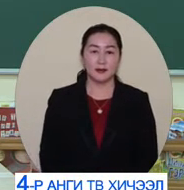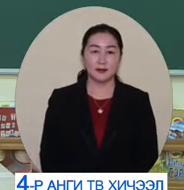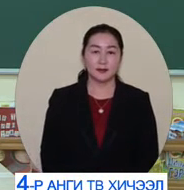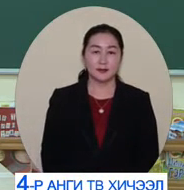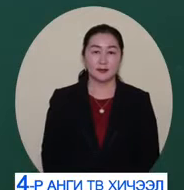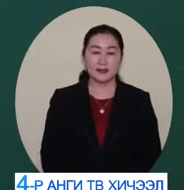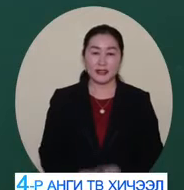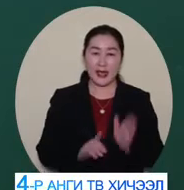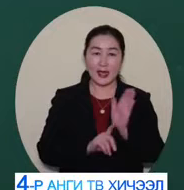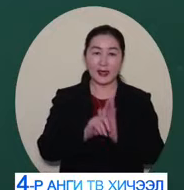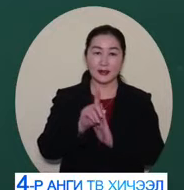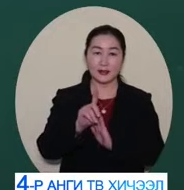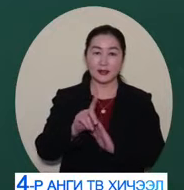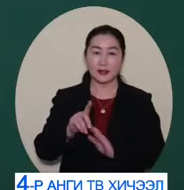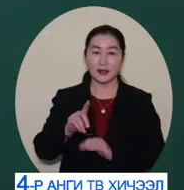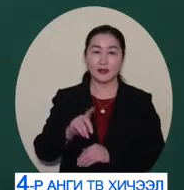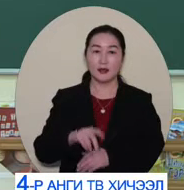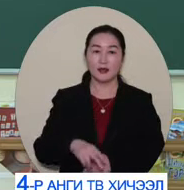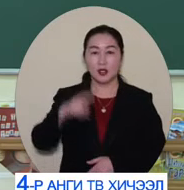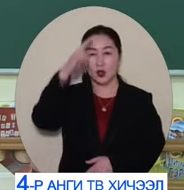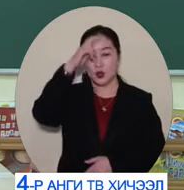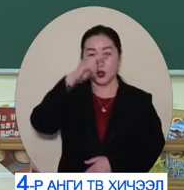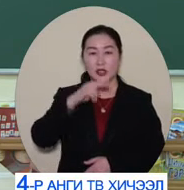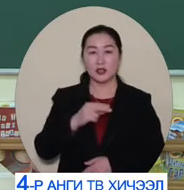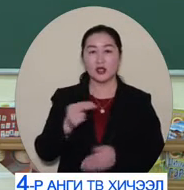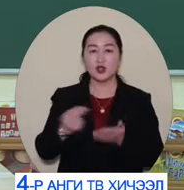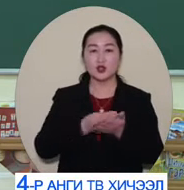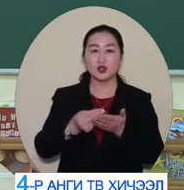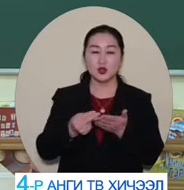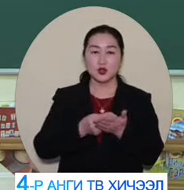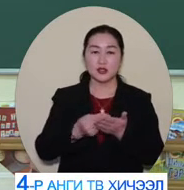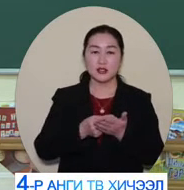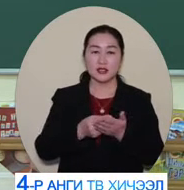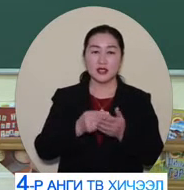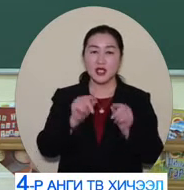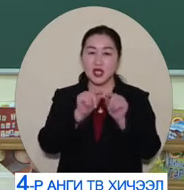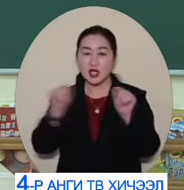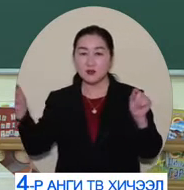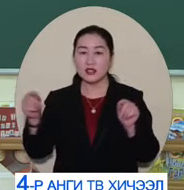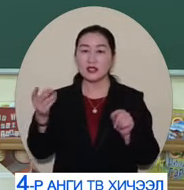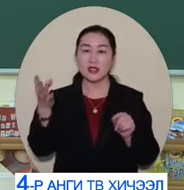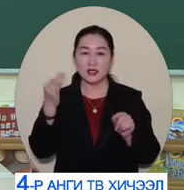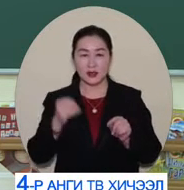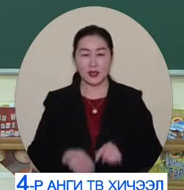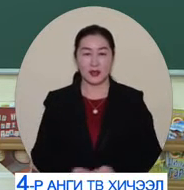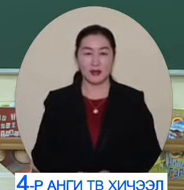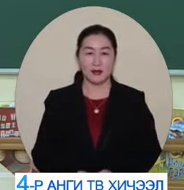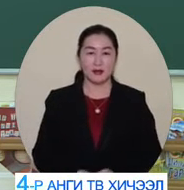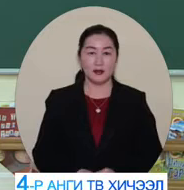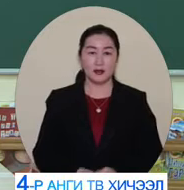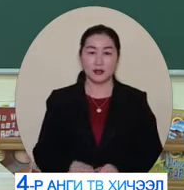зайг илэрхийлсэн байна. За, бодит хэмжээ хэд билээ хүүхдүүд ээ? Гэрээс сургууль хүртэлх